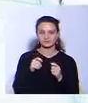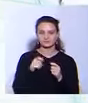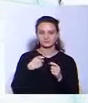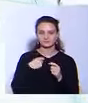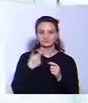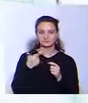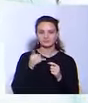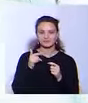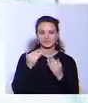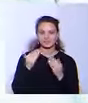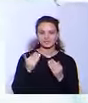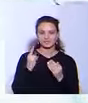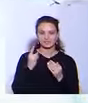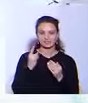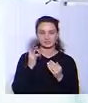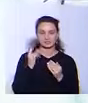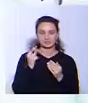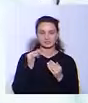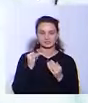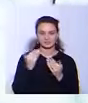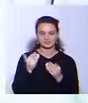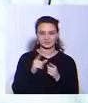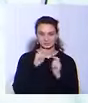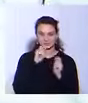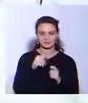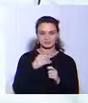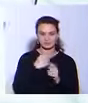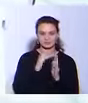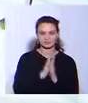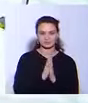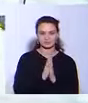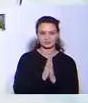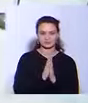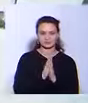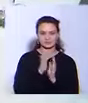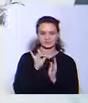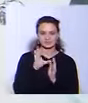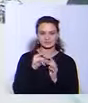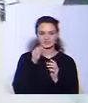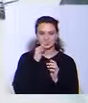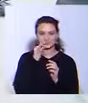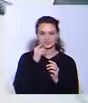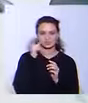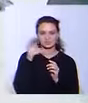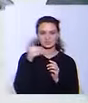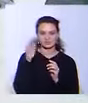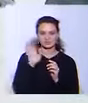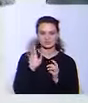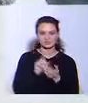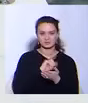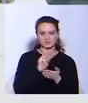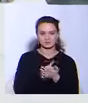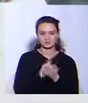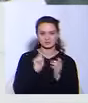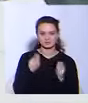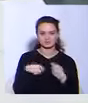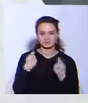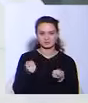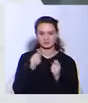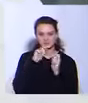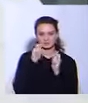სხვათაშორის მე გიგისთვის და ნათეასთვისაც მქონდა საჩუქარი და კრისტეს მინდავთ ხოლო, რადგან ისინი ჯერ შორს არ წასულან, აუცილებლად გადავცეთ